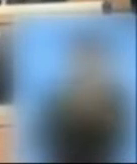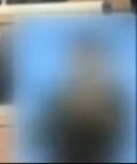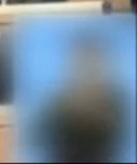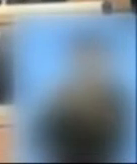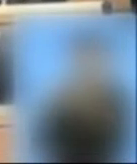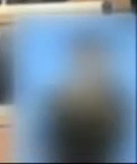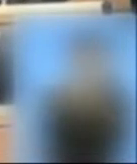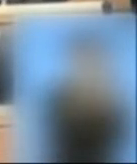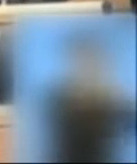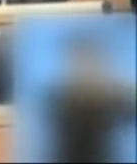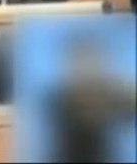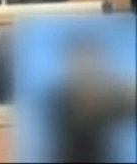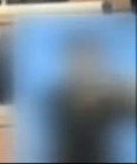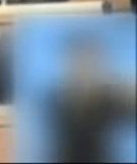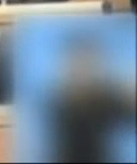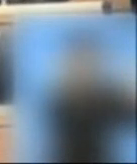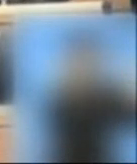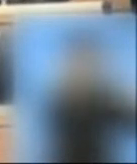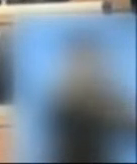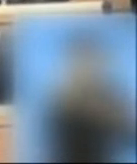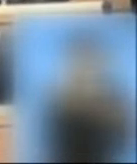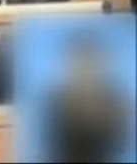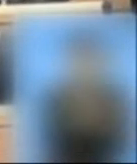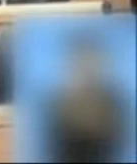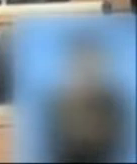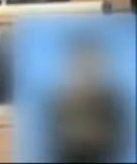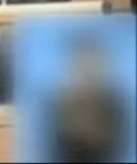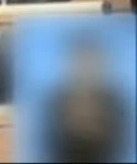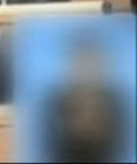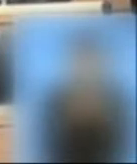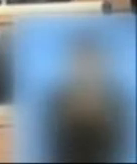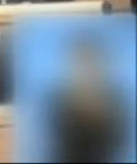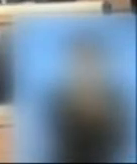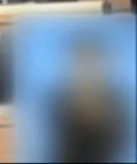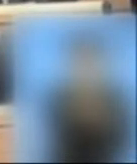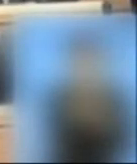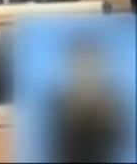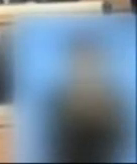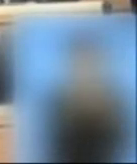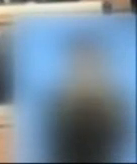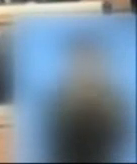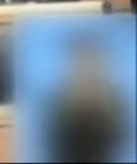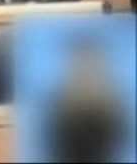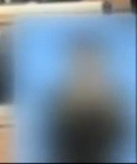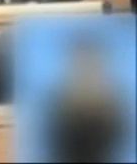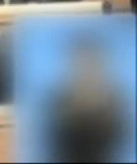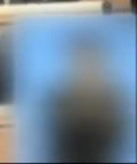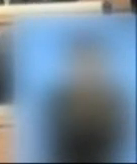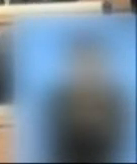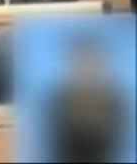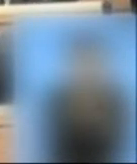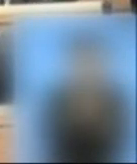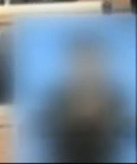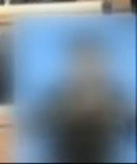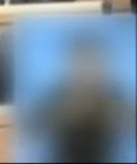และก็ขออภิปรายไม่ไว้วางใจด้วยจึงสั่งการให้เจ้าหน้าที่แจกสำเนาคำร้องถอดถอนให้กับสมาชิกทุกคนเพื่อให้ทุกอย่างเป็น